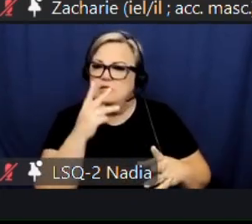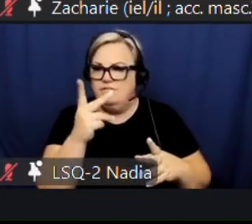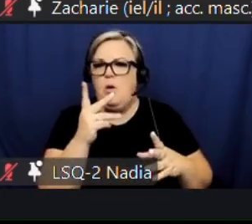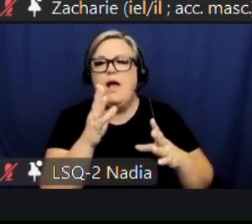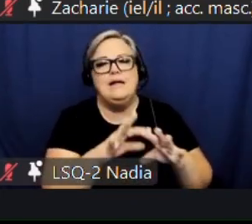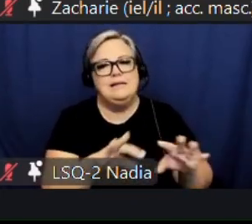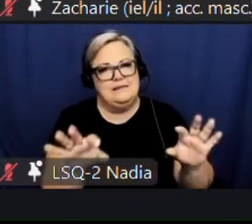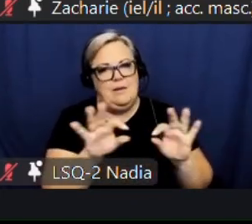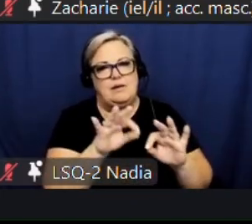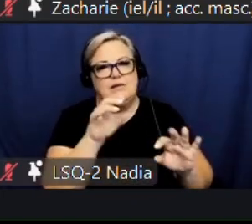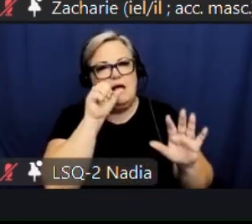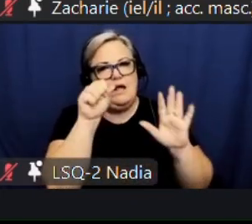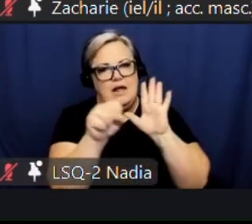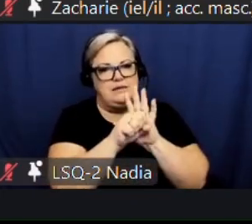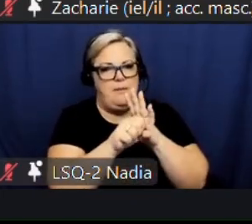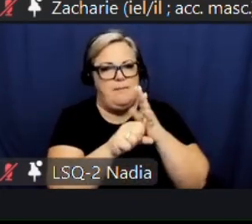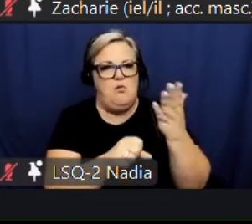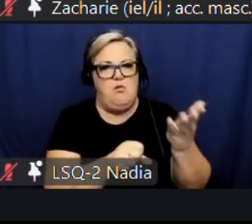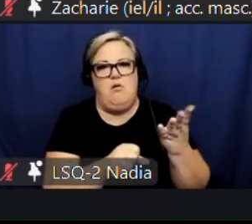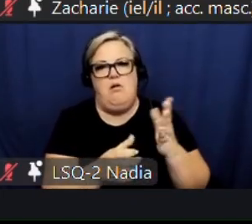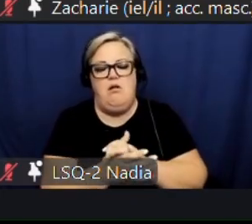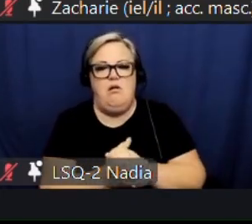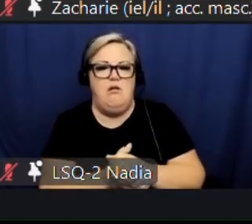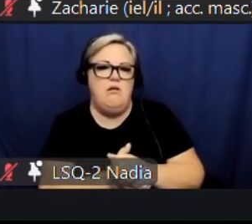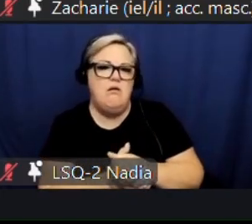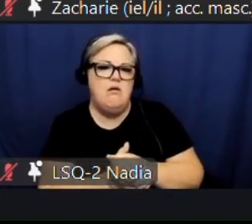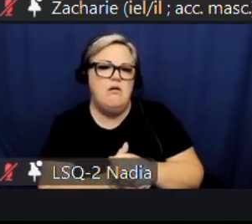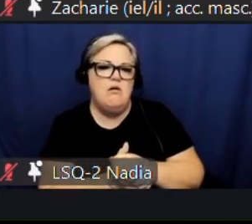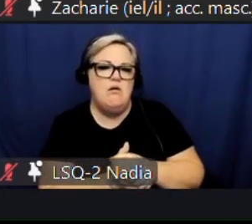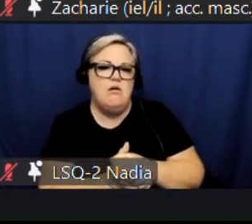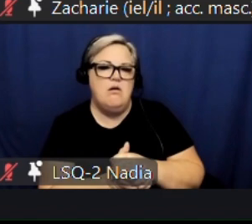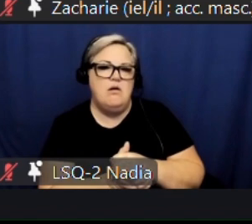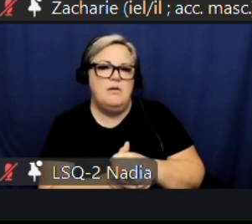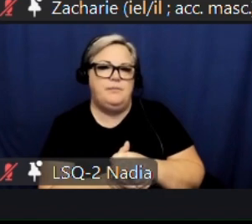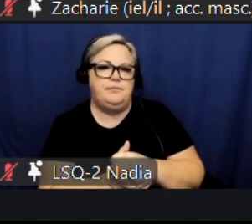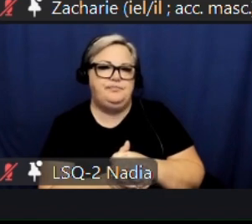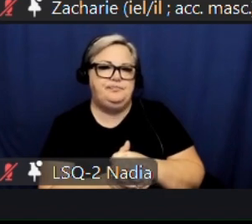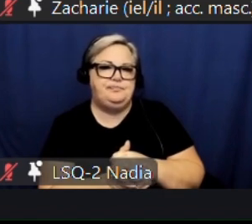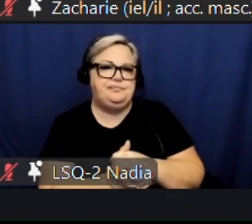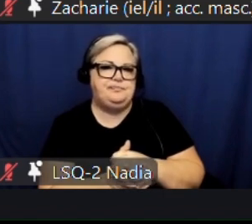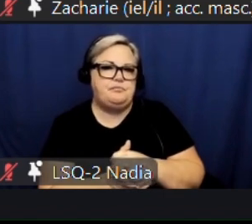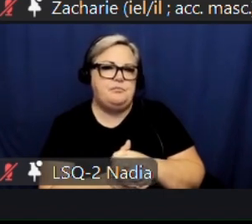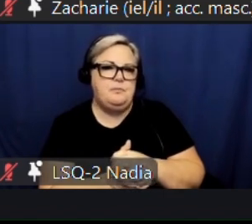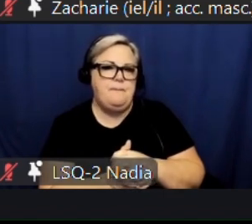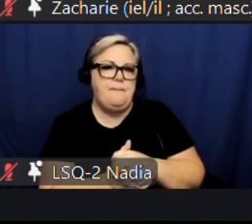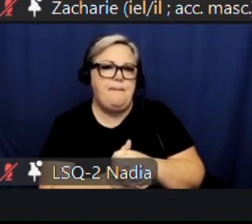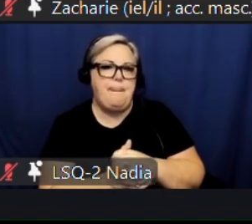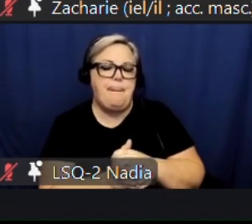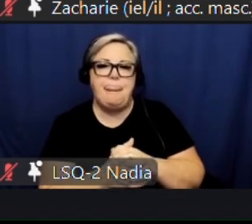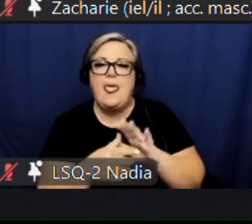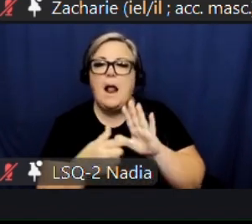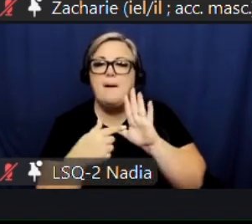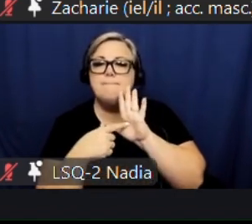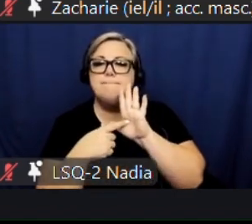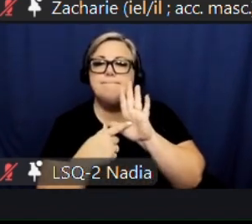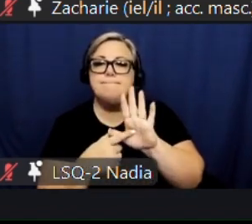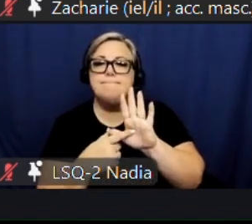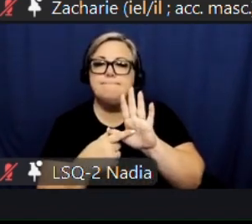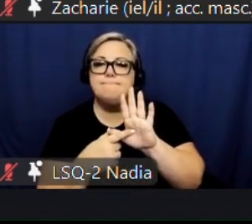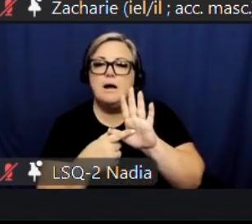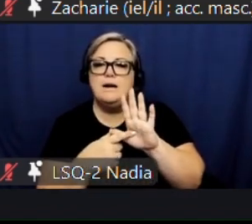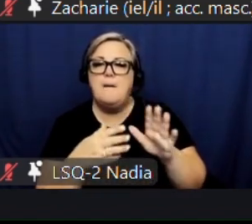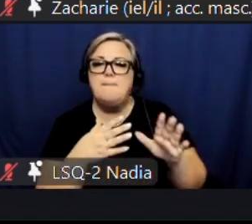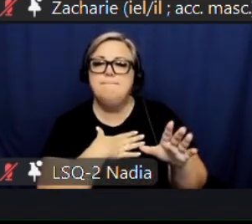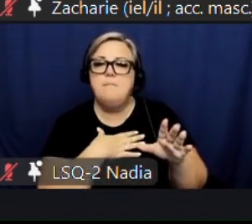l'importance de l'offre active ici. Euh, un autre exemple d'offre active, c'est par exemple de se présenter en donnant ses propres